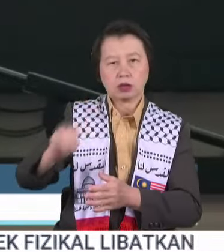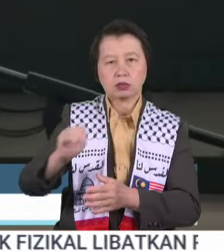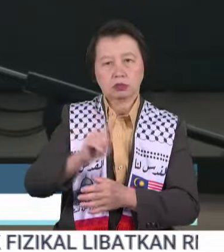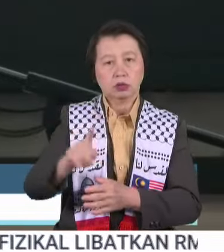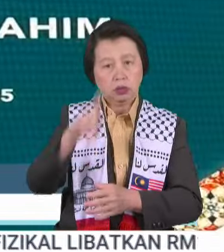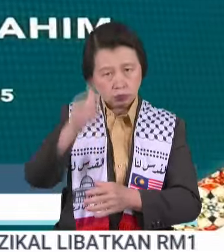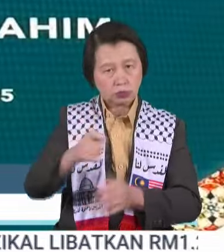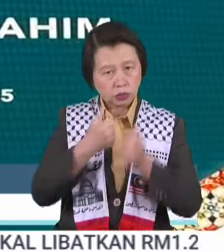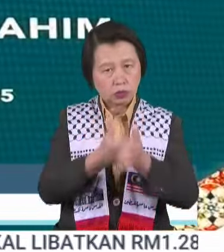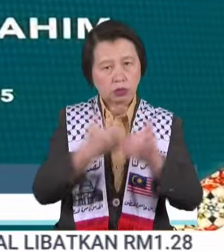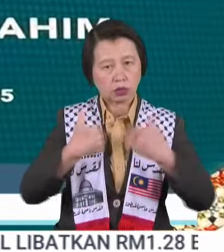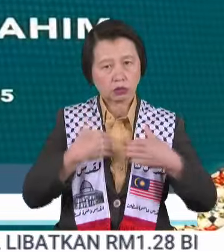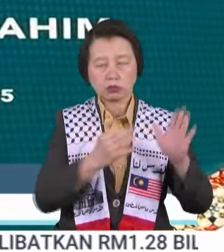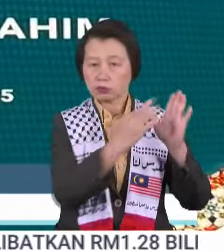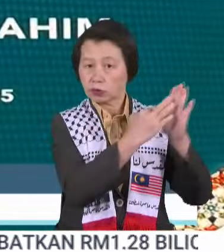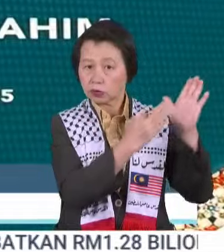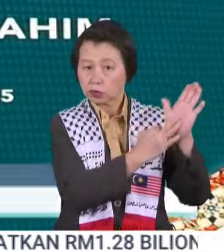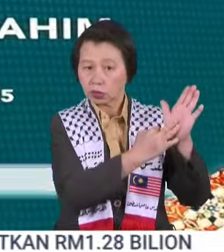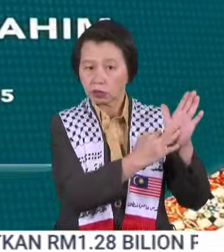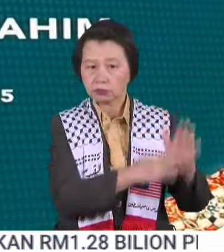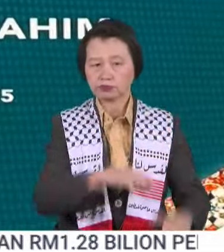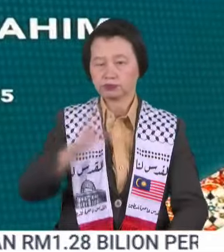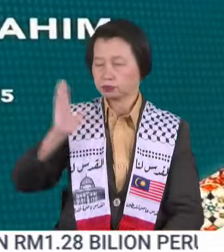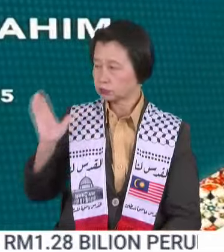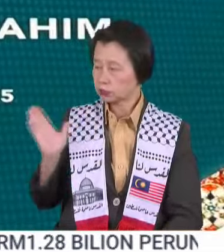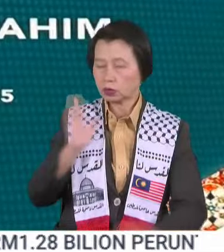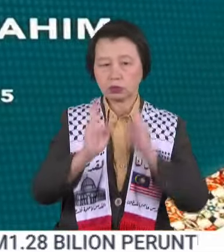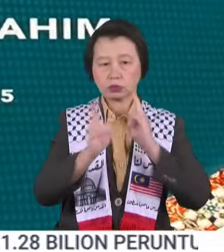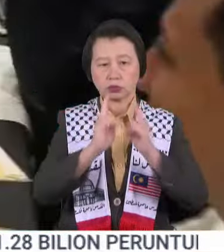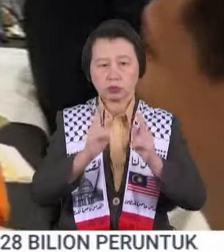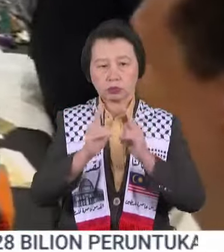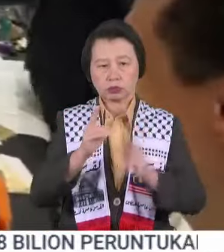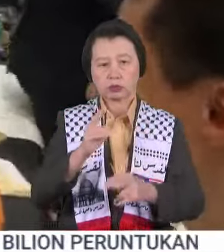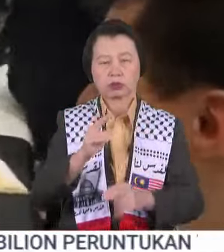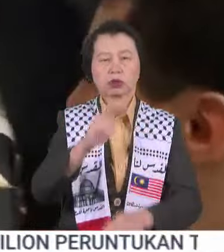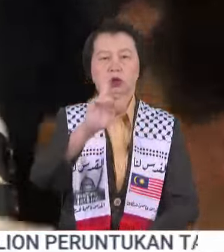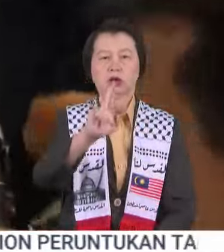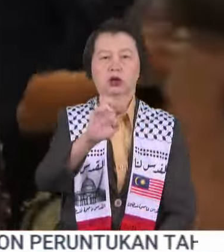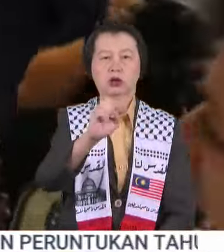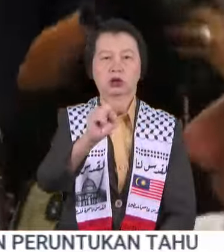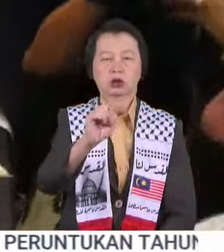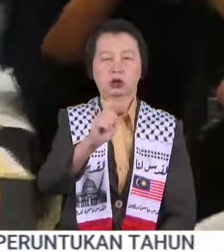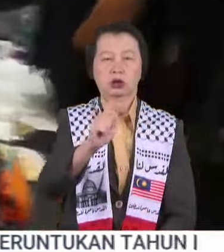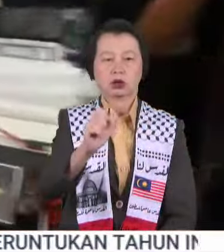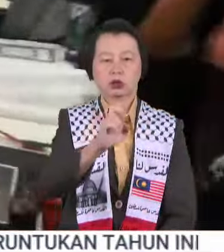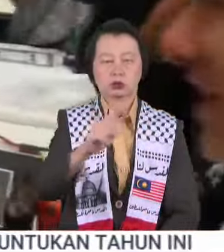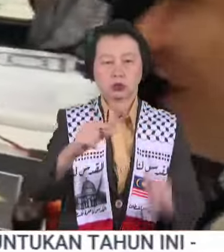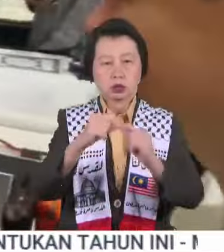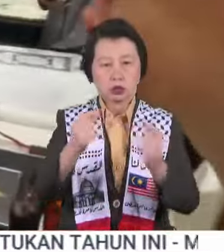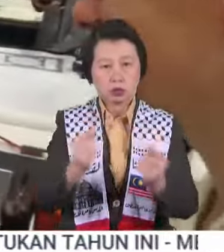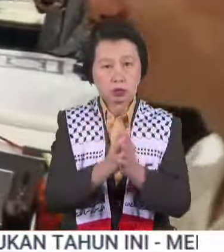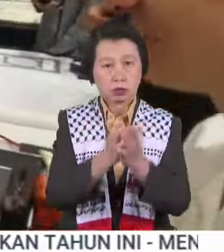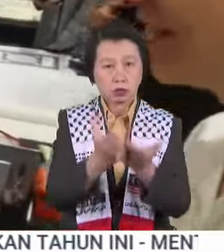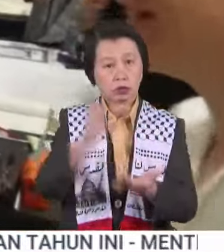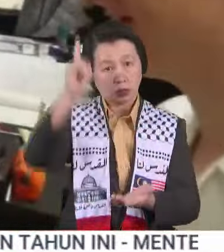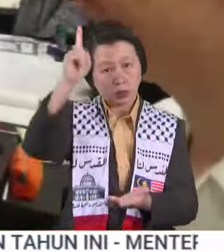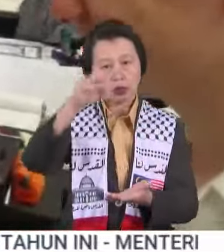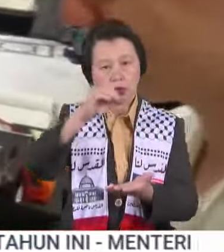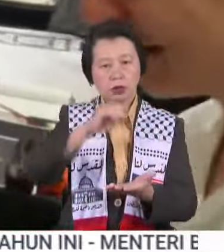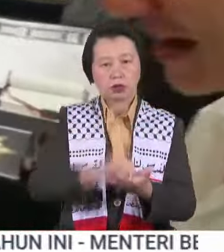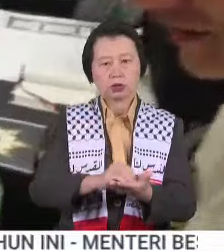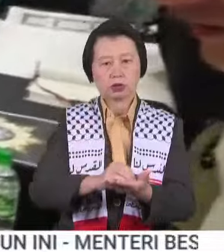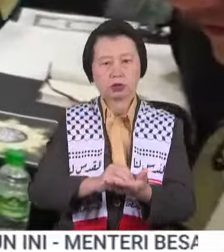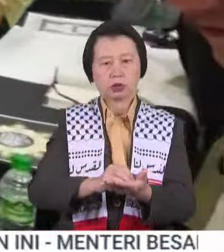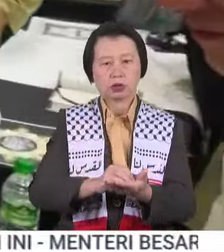bersandarkan kepada fakta. Beliau berucap merasmikan Restu Global Quranic Arts Festival 2024 di Kompleks